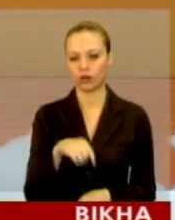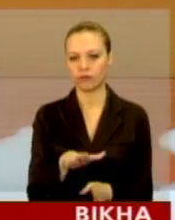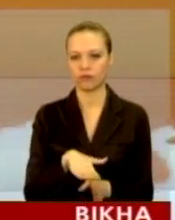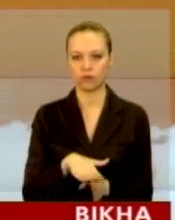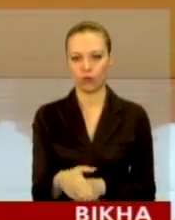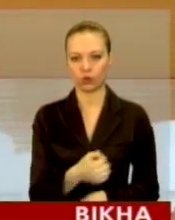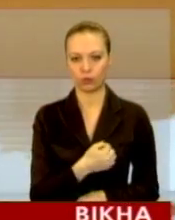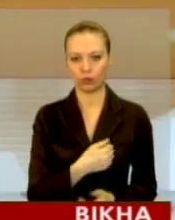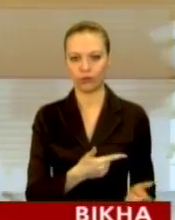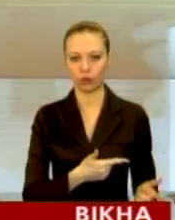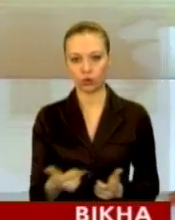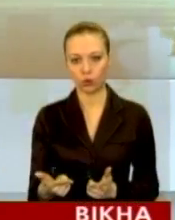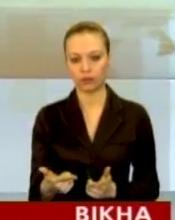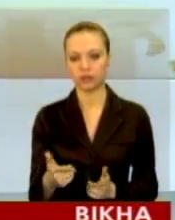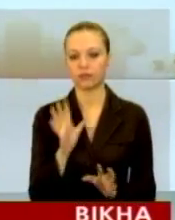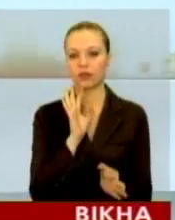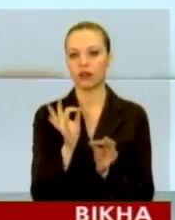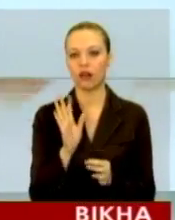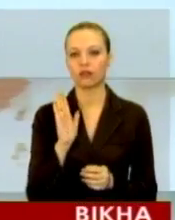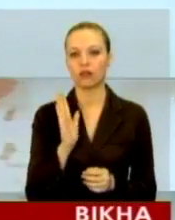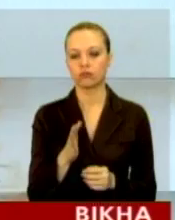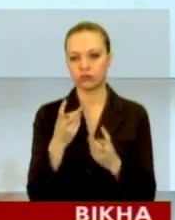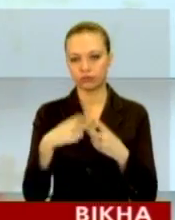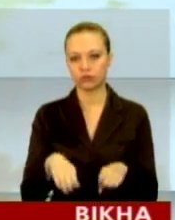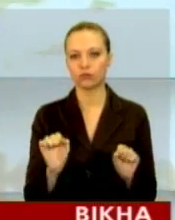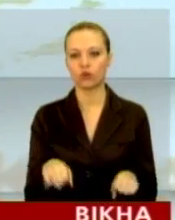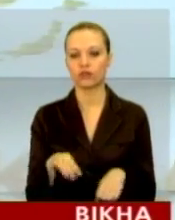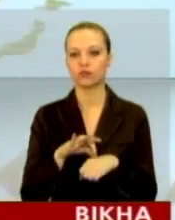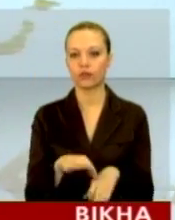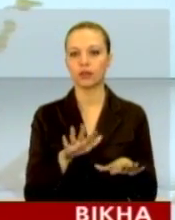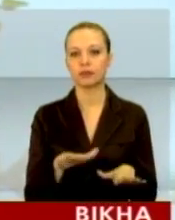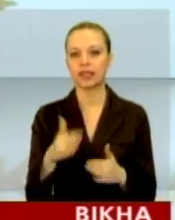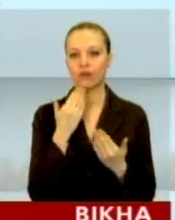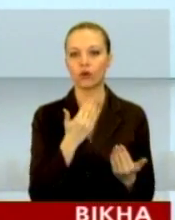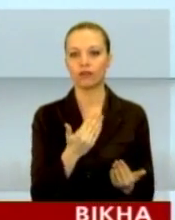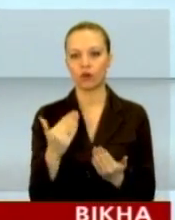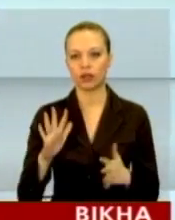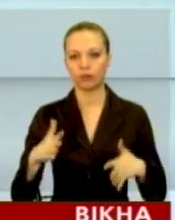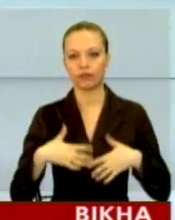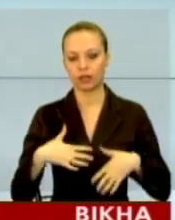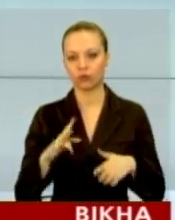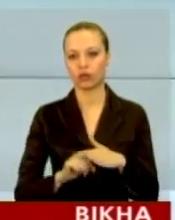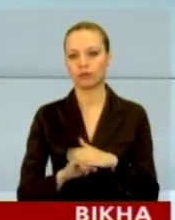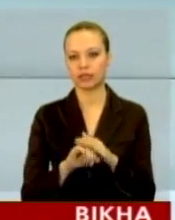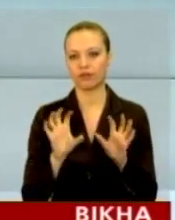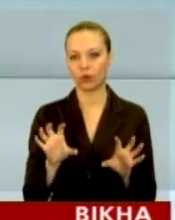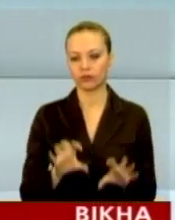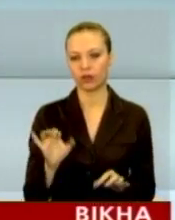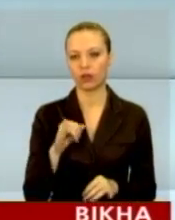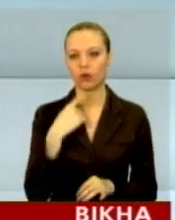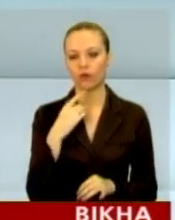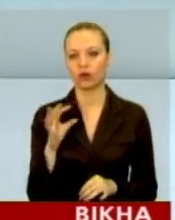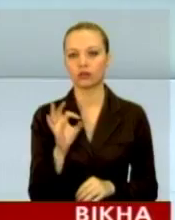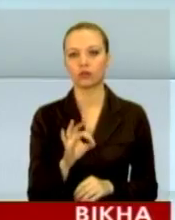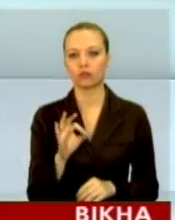повну бойову готовність. Рада буде розглядати можливість проведення місцевого референдуму в Криму на підставі Конституції і говорить також